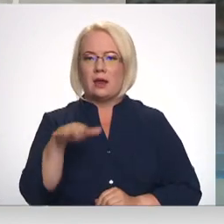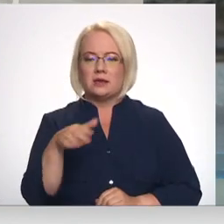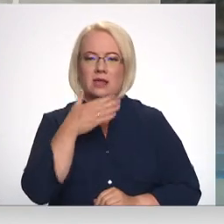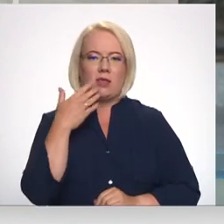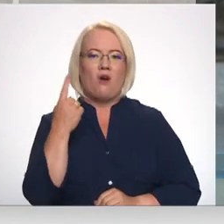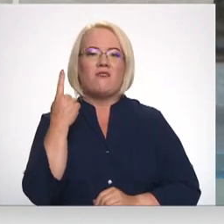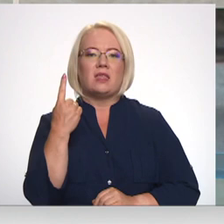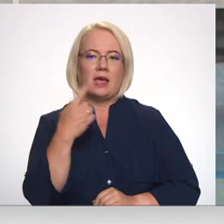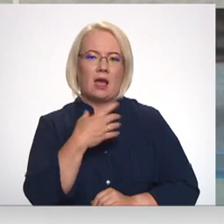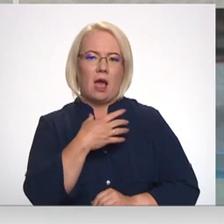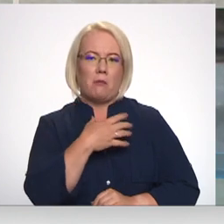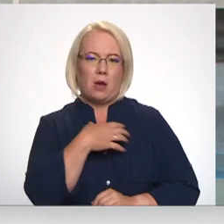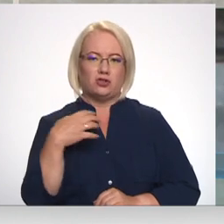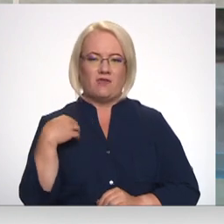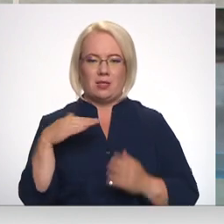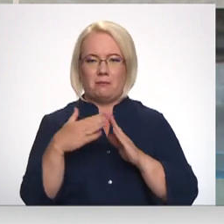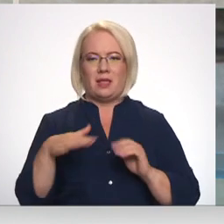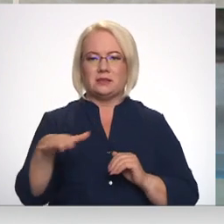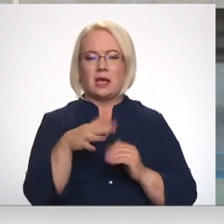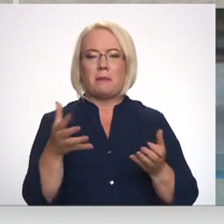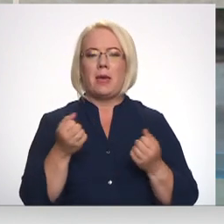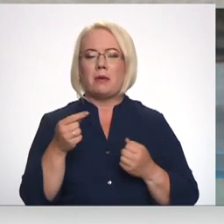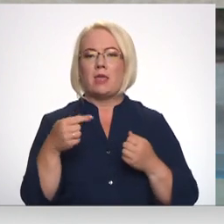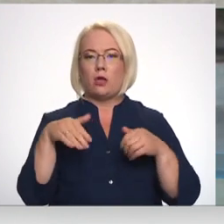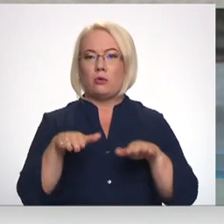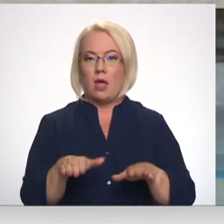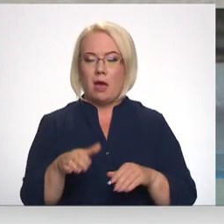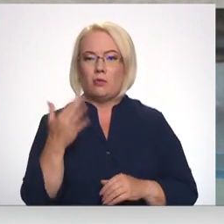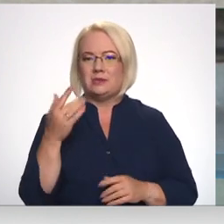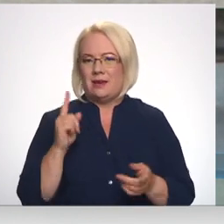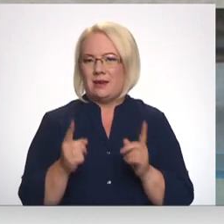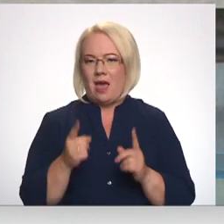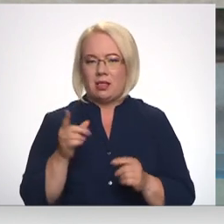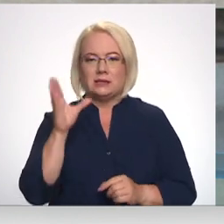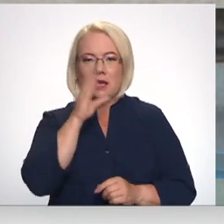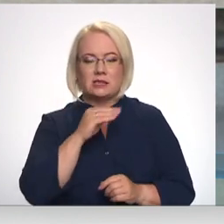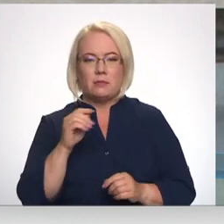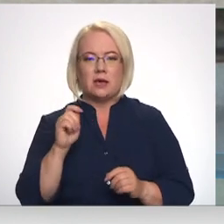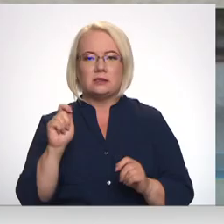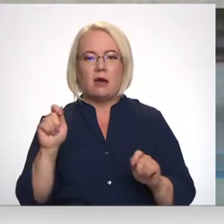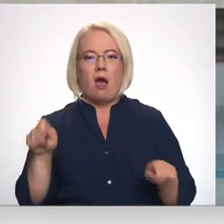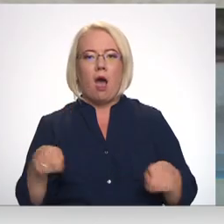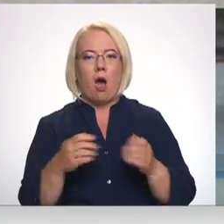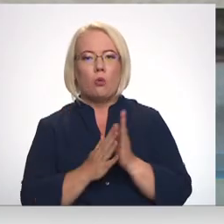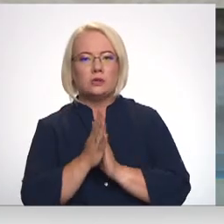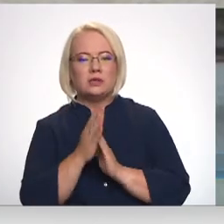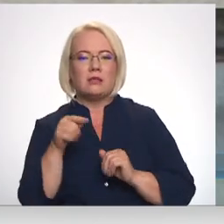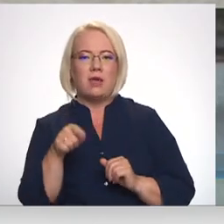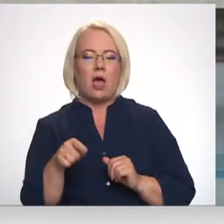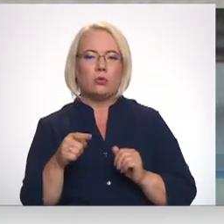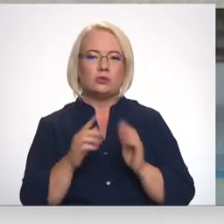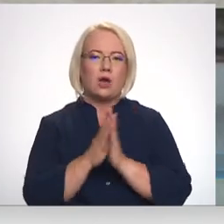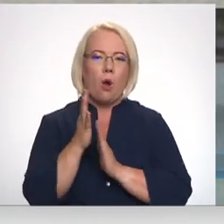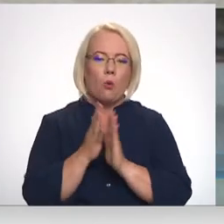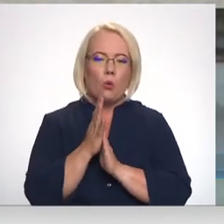Latvijas pašvaldība, kas pieņēmusi šādu lēmumu. Cik reāls ir iespējas Latvijā audzēt šādus augus tagad un nākotnē,